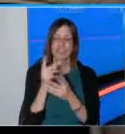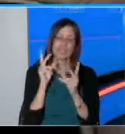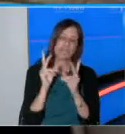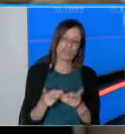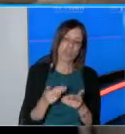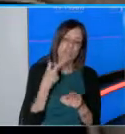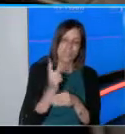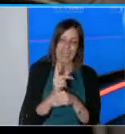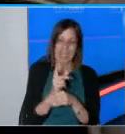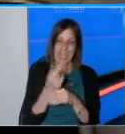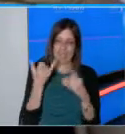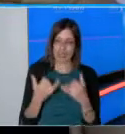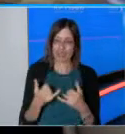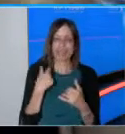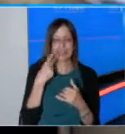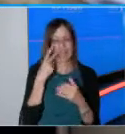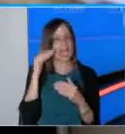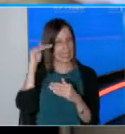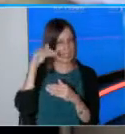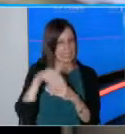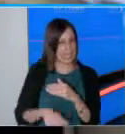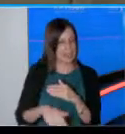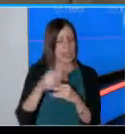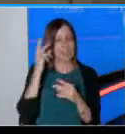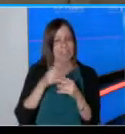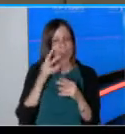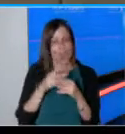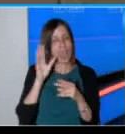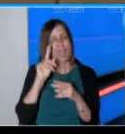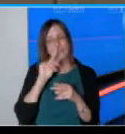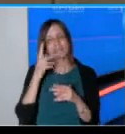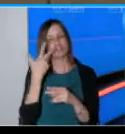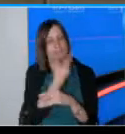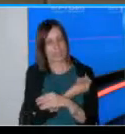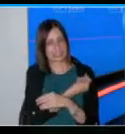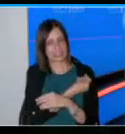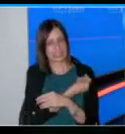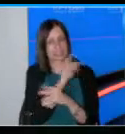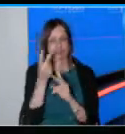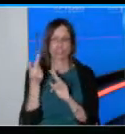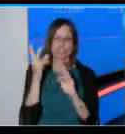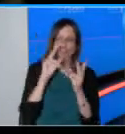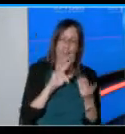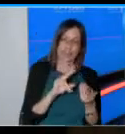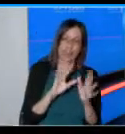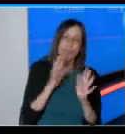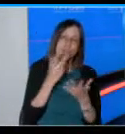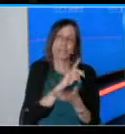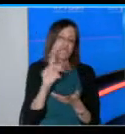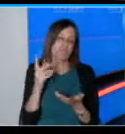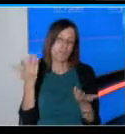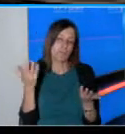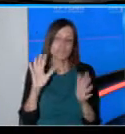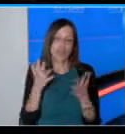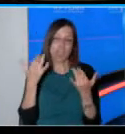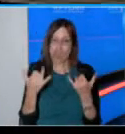להיות שמהרגע הזה אנחנו נראה ירידה בתחלואה גם מאלה שכבר התחסנו, אבל מצד שני יכול להיות שלא. יכול